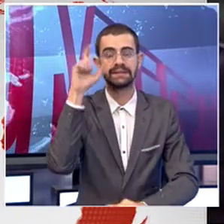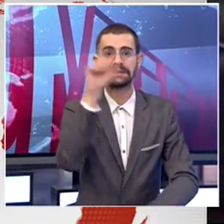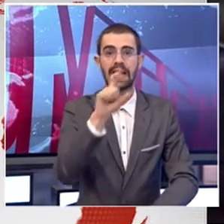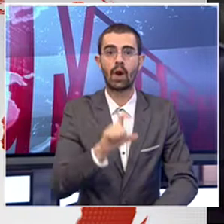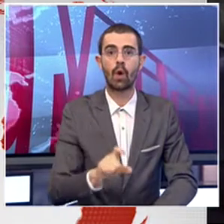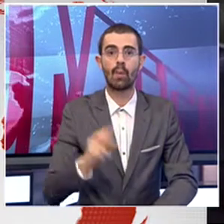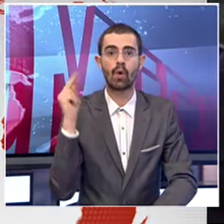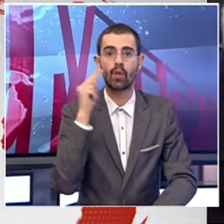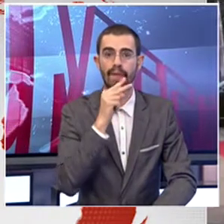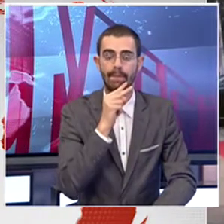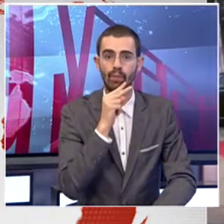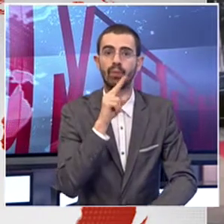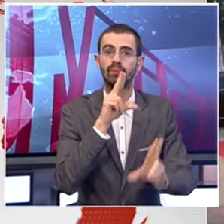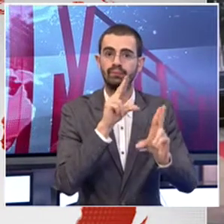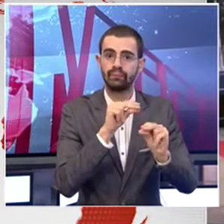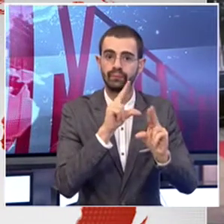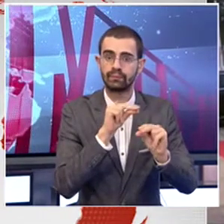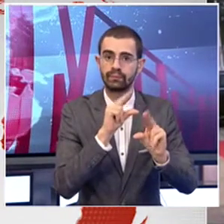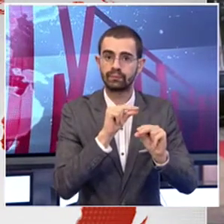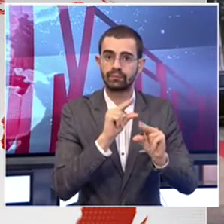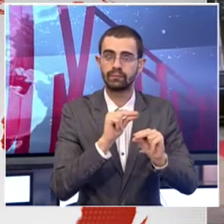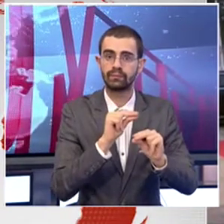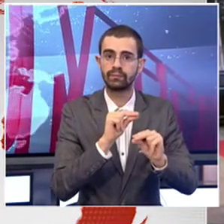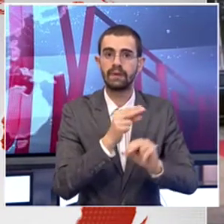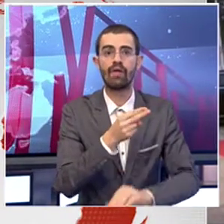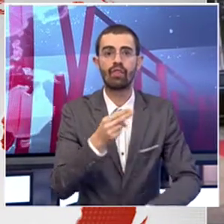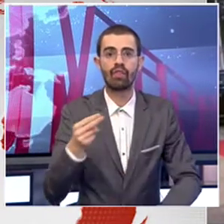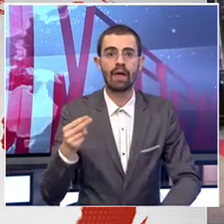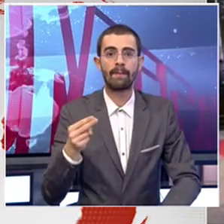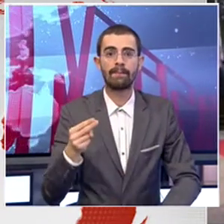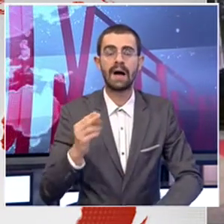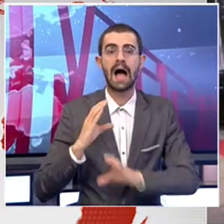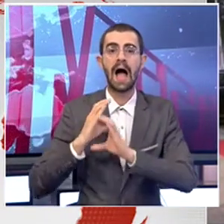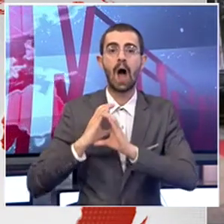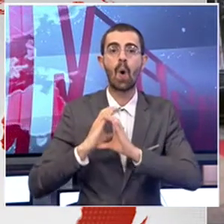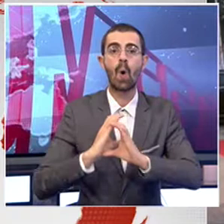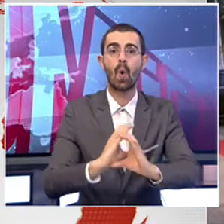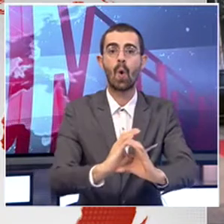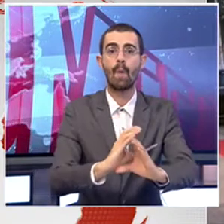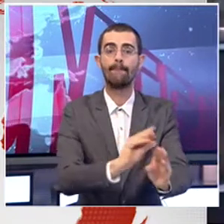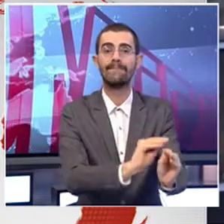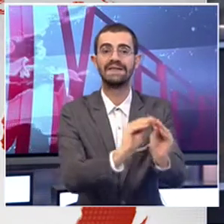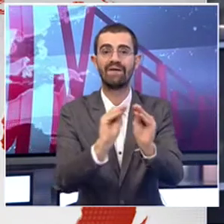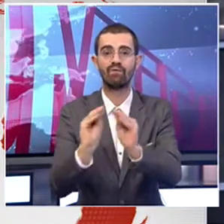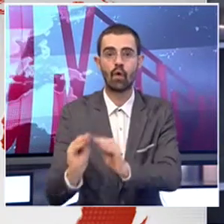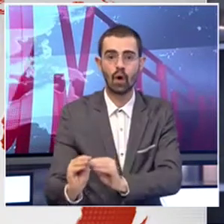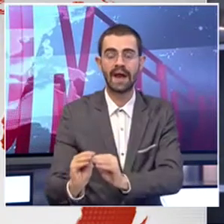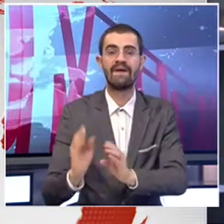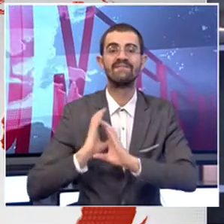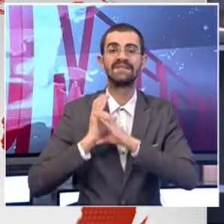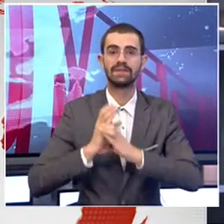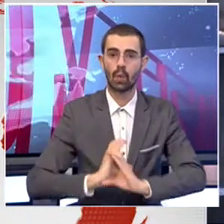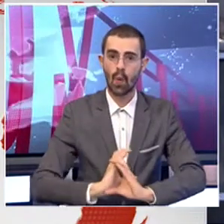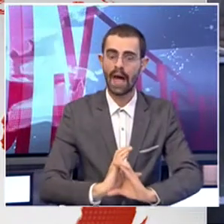θα τεθεί επιτάπητος πρώτον το θέμα του αγωγού μεταφοράς φυσικού αερίου ΙΣΜΕΤ. Η Ιταλία εξάλλου